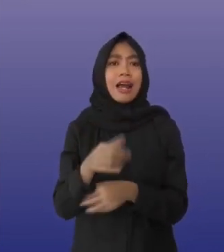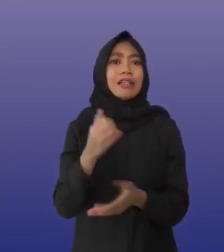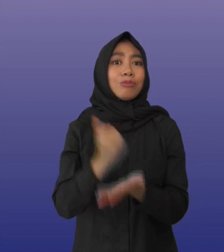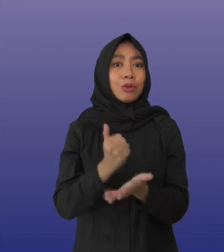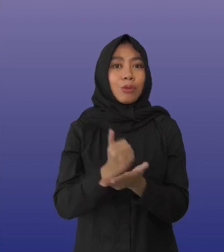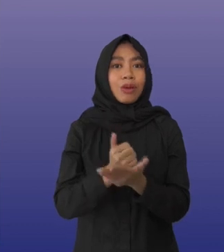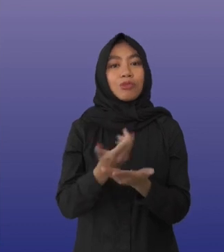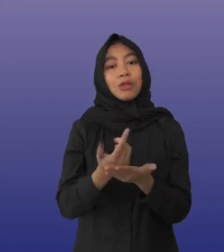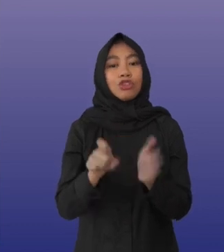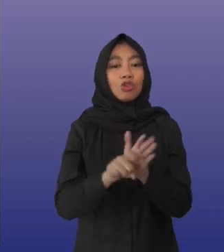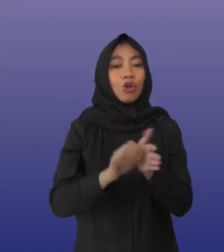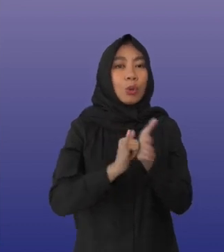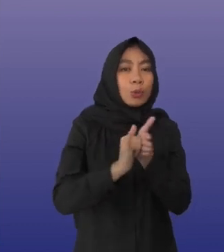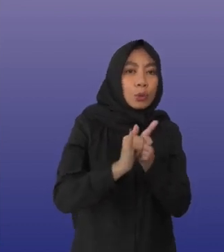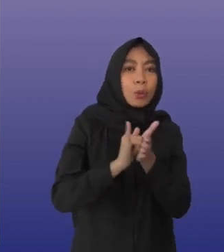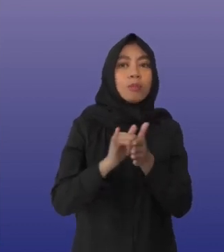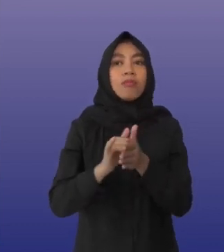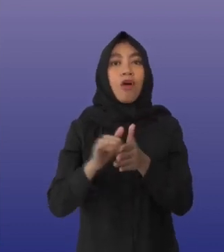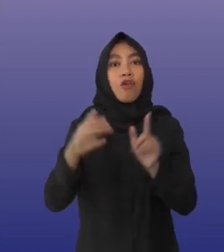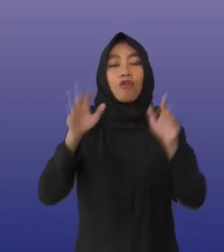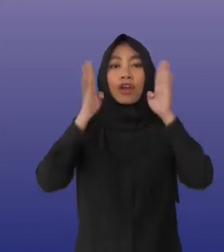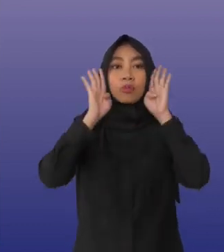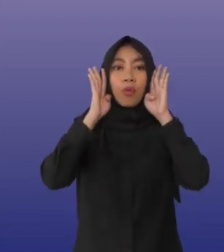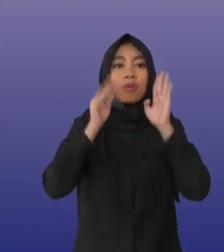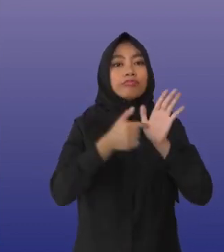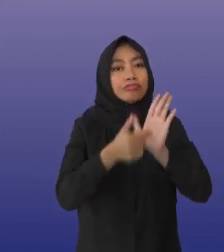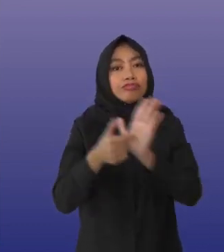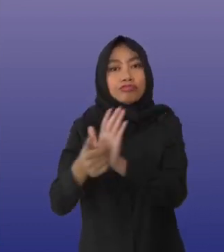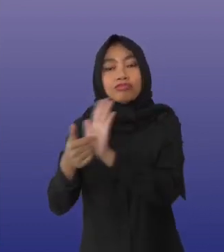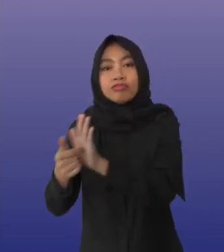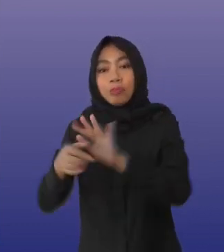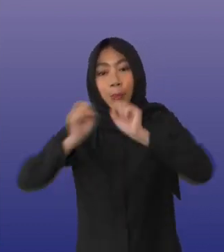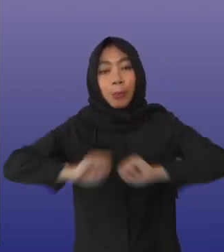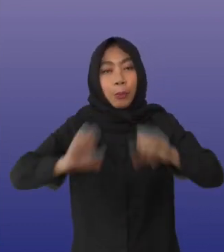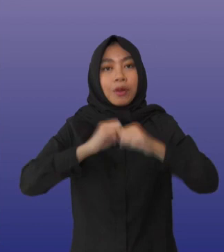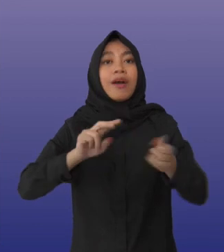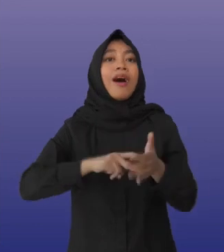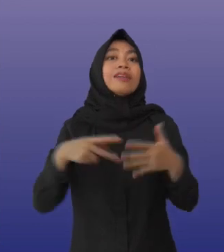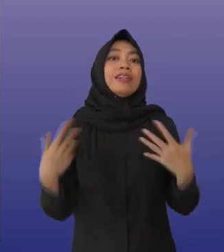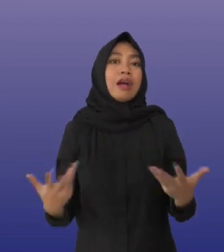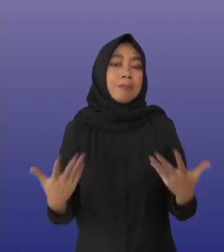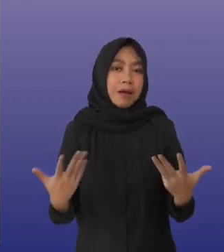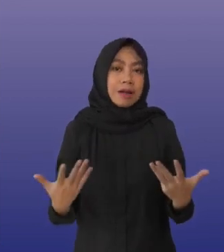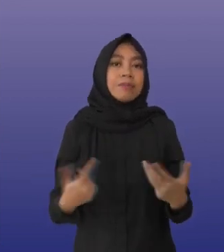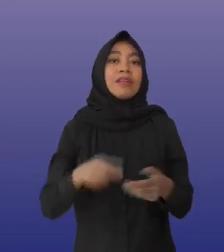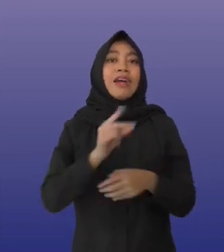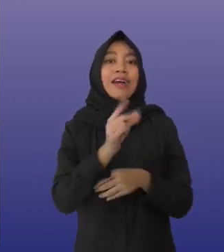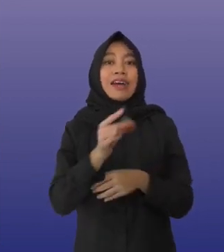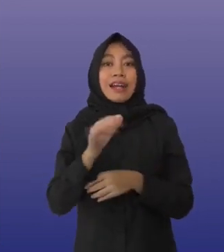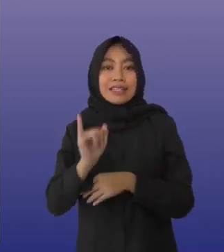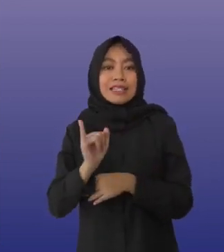apakah itu di YouTube, kemudian live Facebook, dan sebagainya. Ini menggambarkan bahwa cara-cara siaran lewat